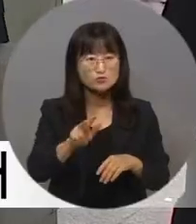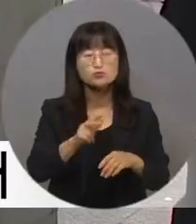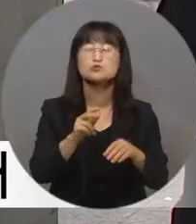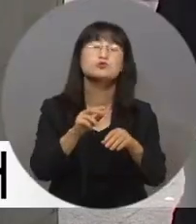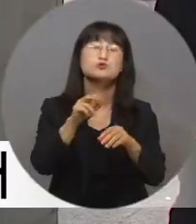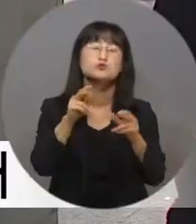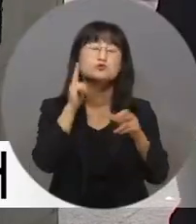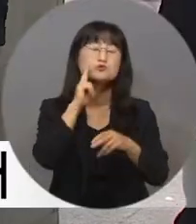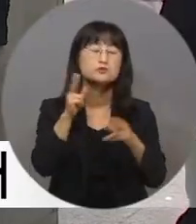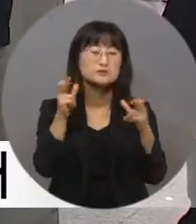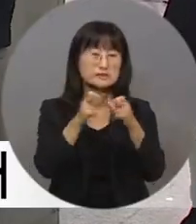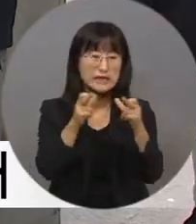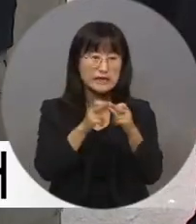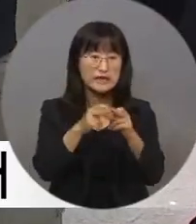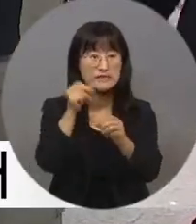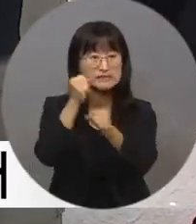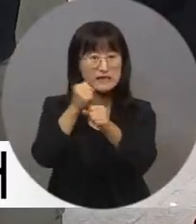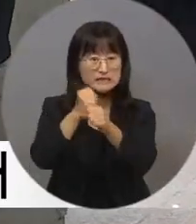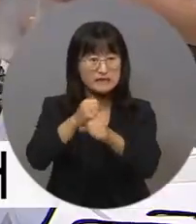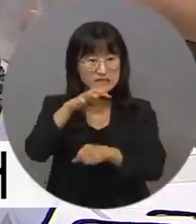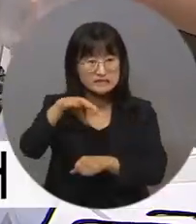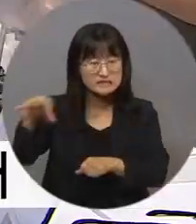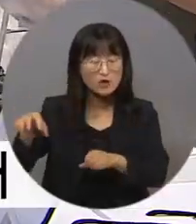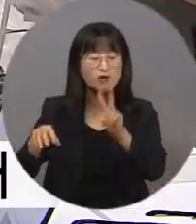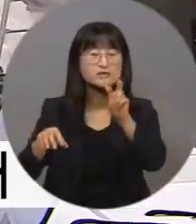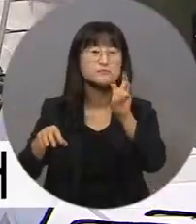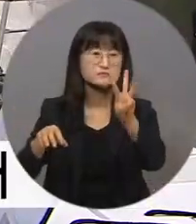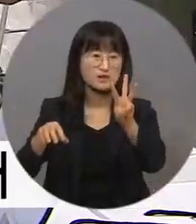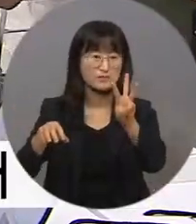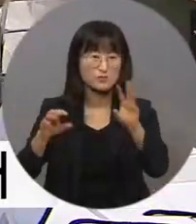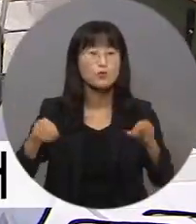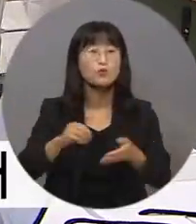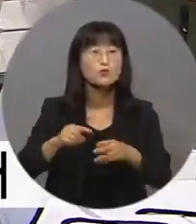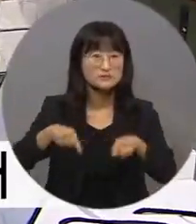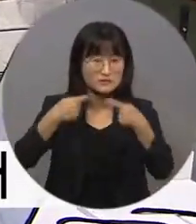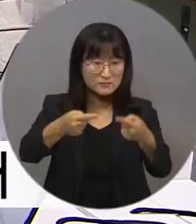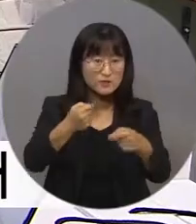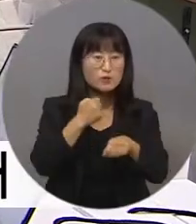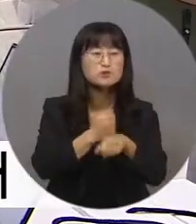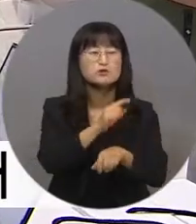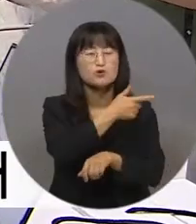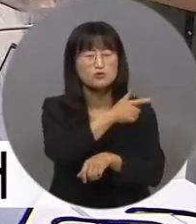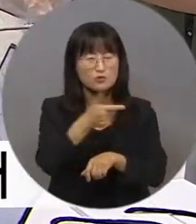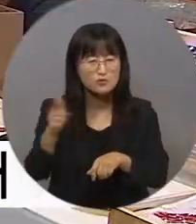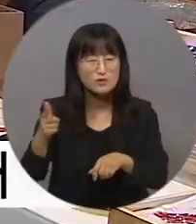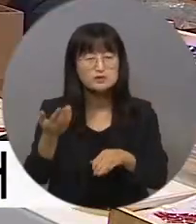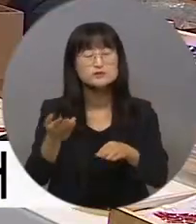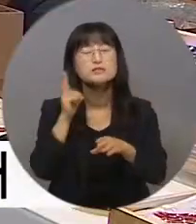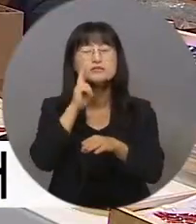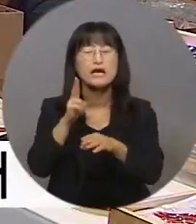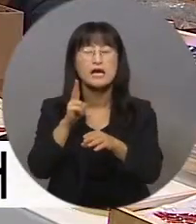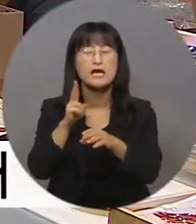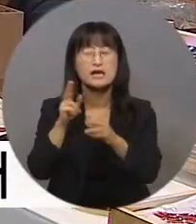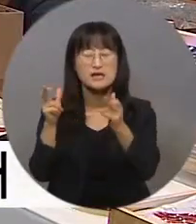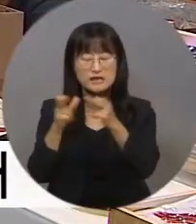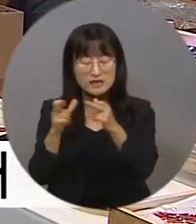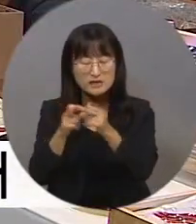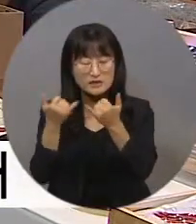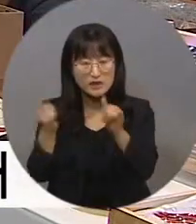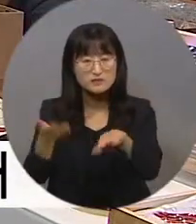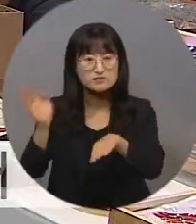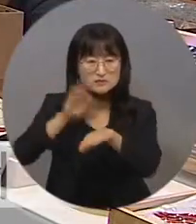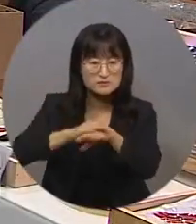생산시설 23개소가 참여해 커피, 제과, 공예품, 명절 선물 세트 등 장애인이 직접 만든 40여 개의